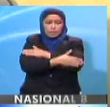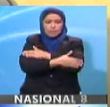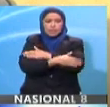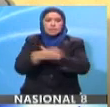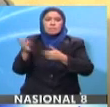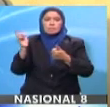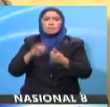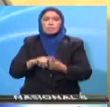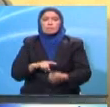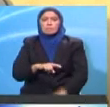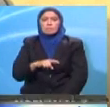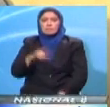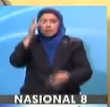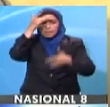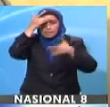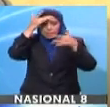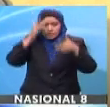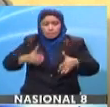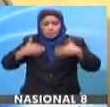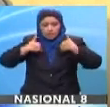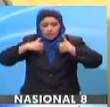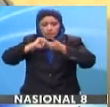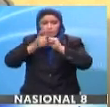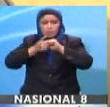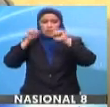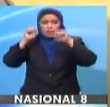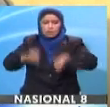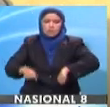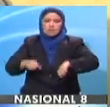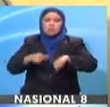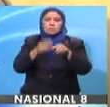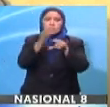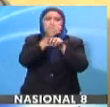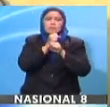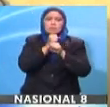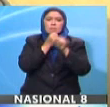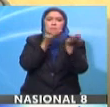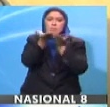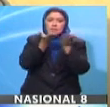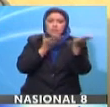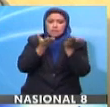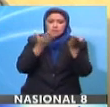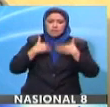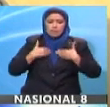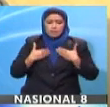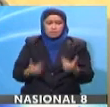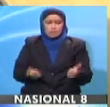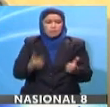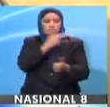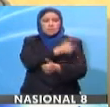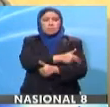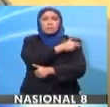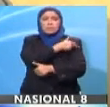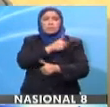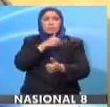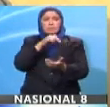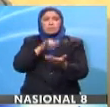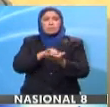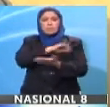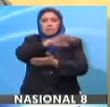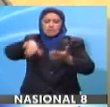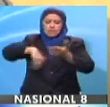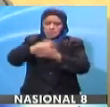pesakit yang ada masalah ini boleh dirawati dan hospital-hospital tersebut semua kemudahan-kemudahan